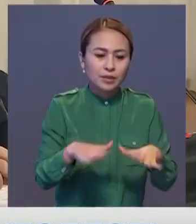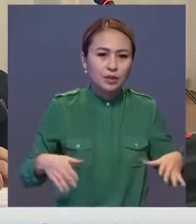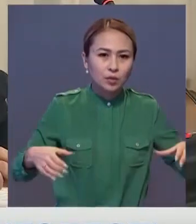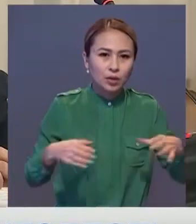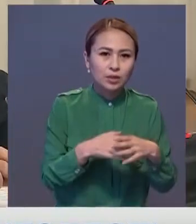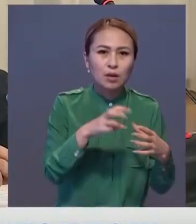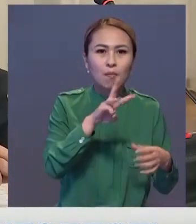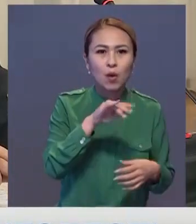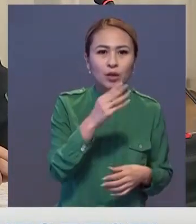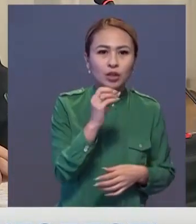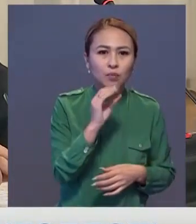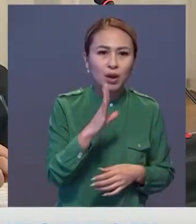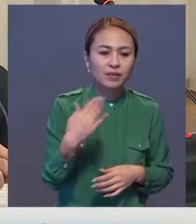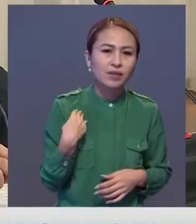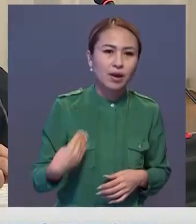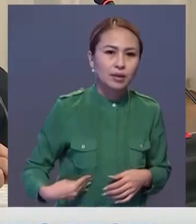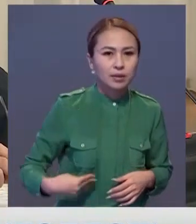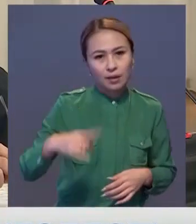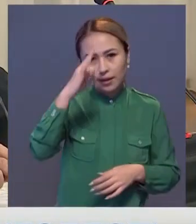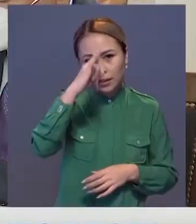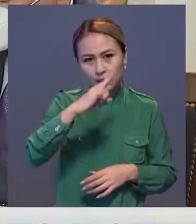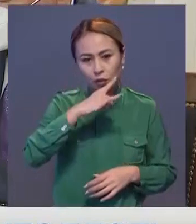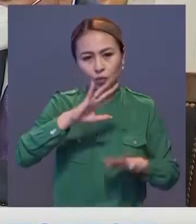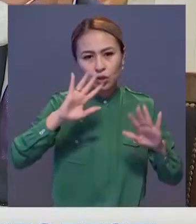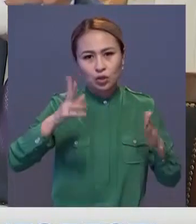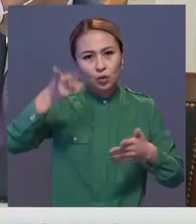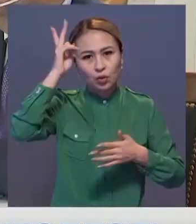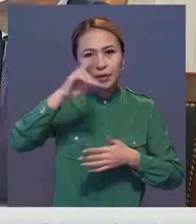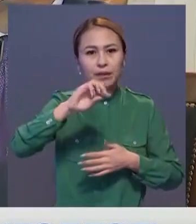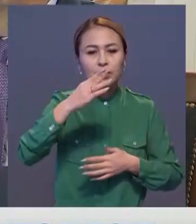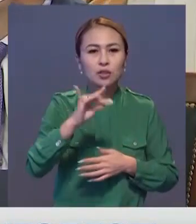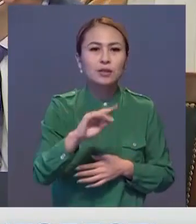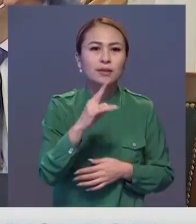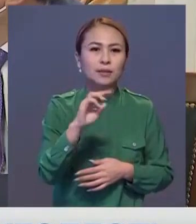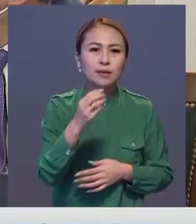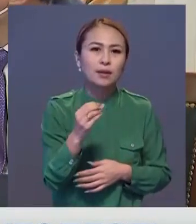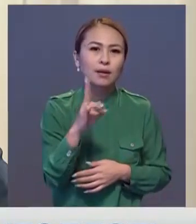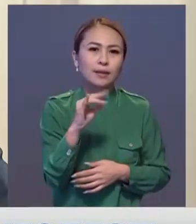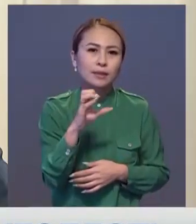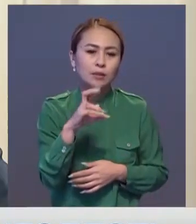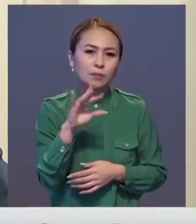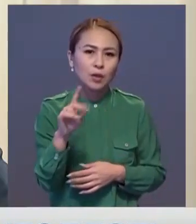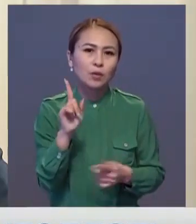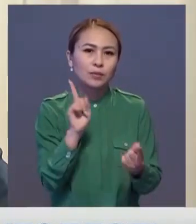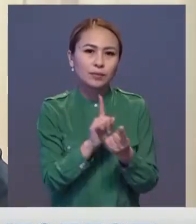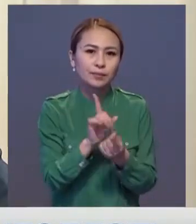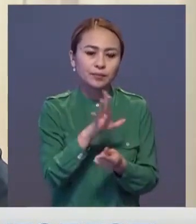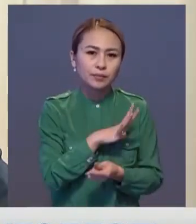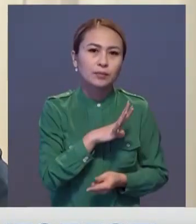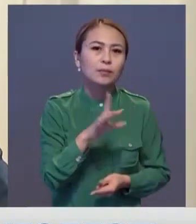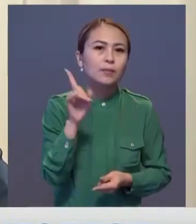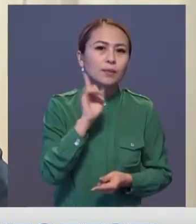парламент сенатының төрағасы Мәулен Әшімбаев Францияның Қазақстандағы төтенше және өкілетті елшісі Дидье Каннеспен кездесу